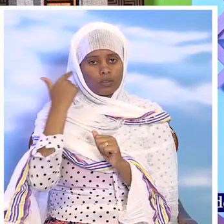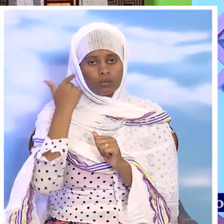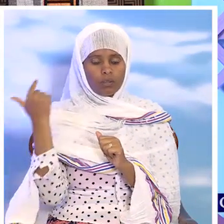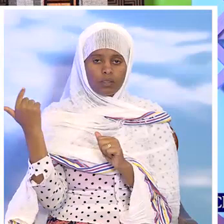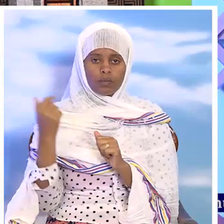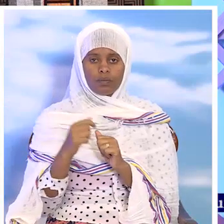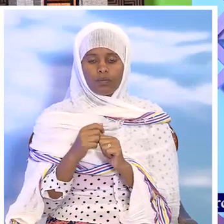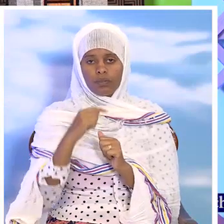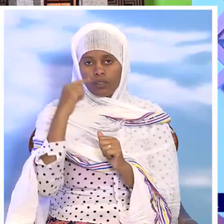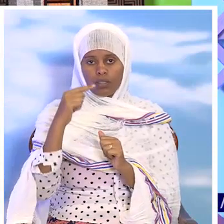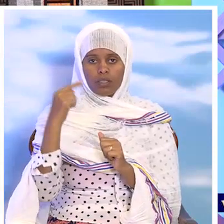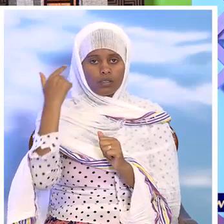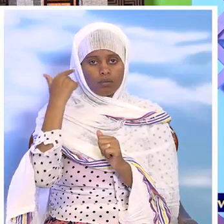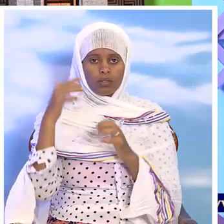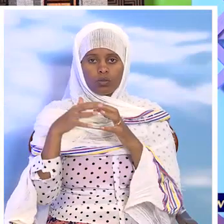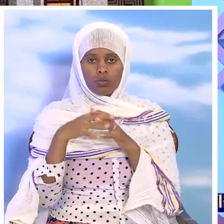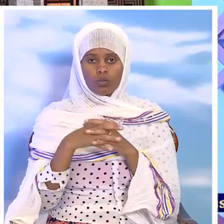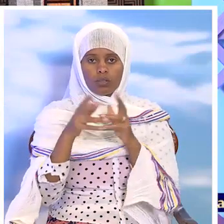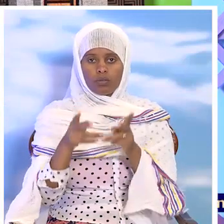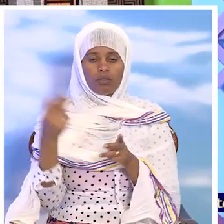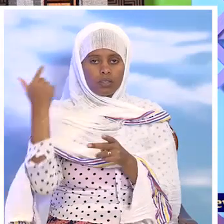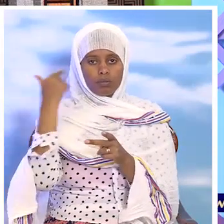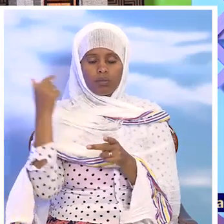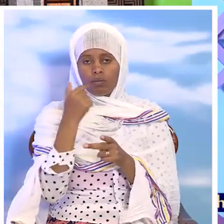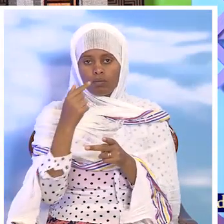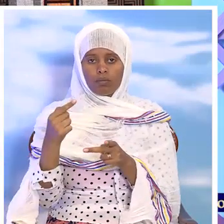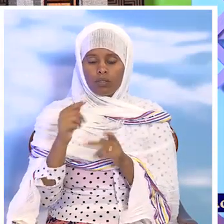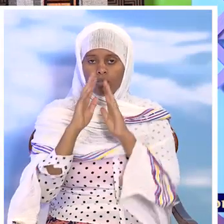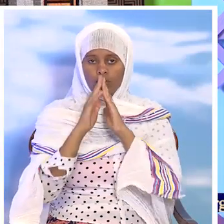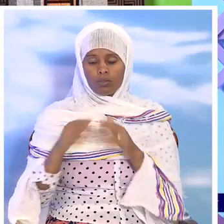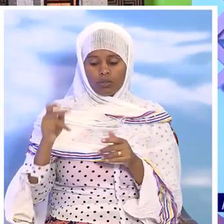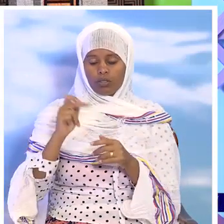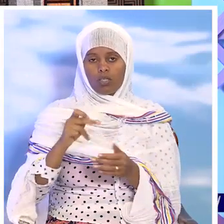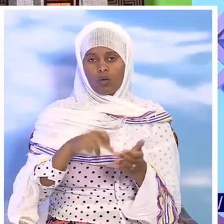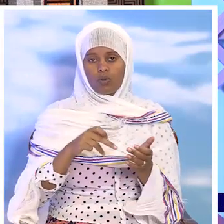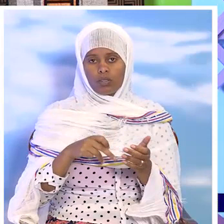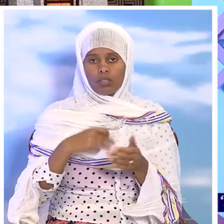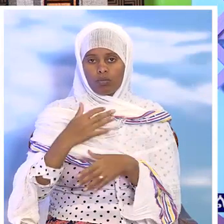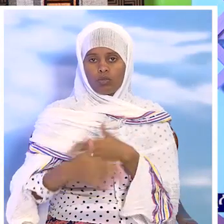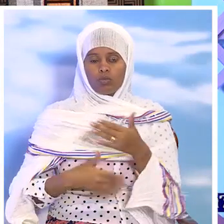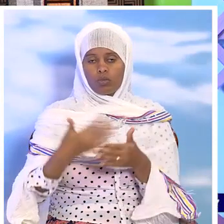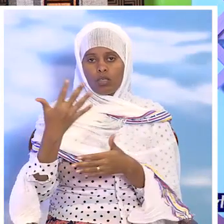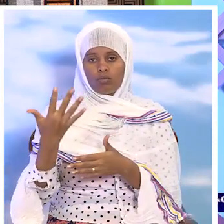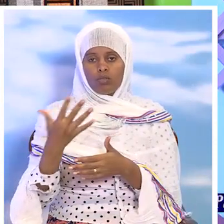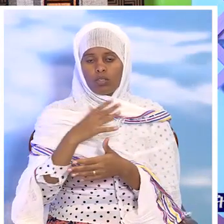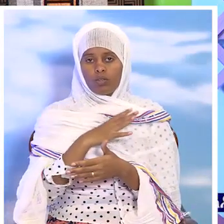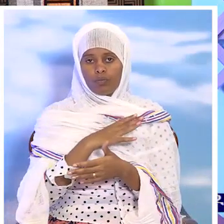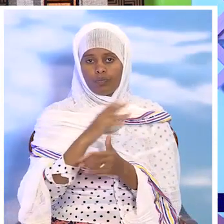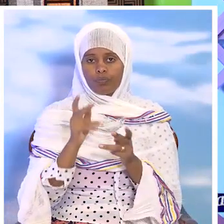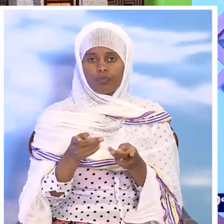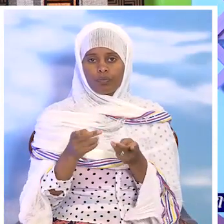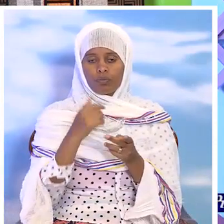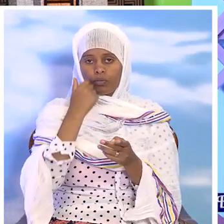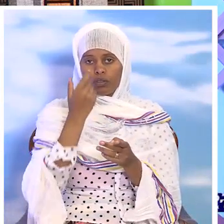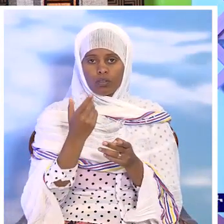ስምዓኒ ቃላተይ ስማዕ ፀሎተይ ድማ ስማዕ ብምባል ልበ ኣምላኽ ቅዱስ ዳዊት ኣብ መዝሙር ሓሙሽተ ገሊፅዎ ኣሎ። እዚ ድማ ናይ